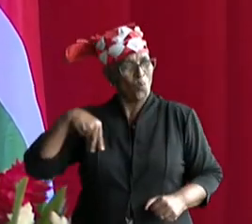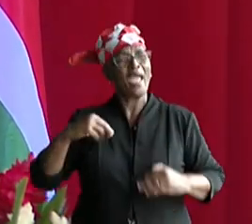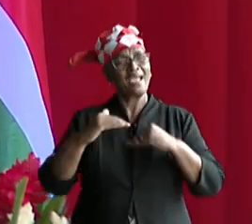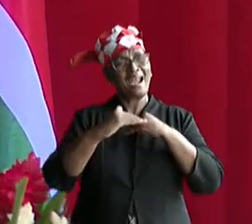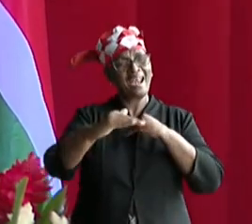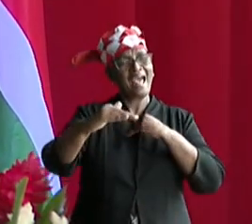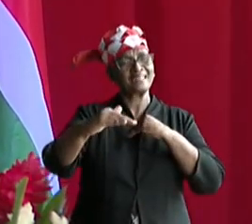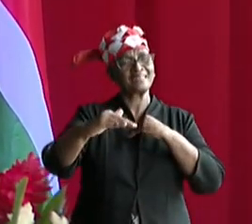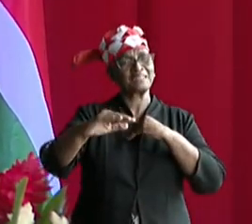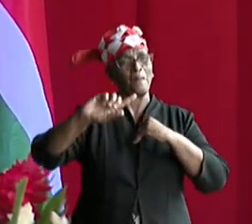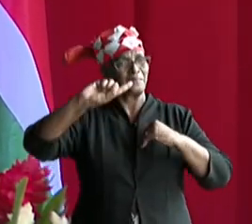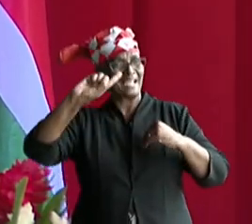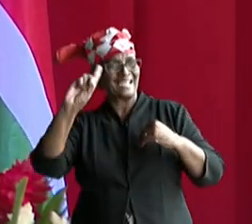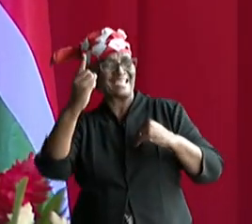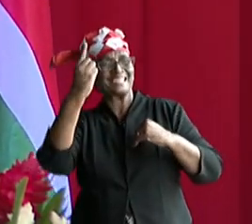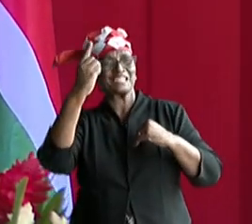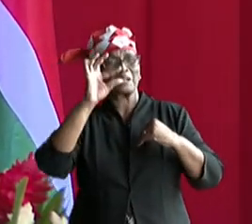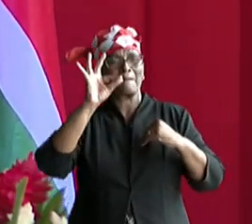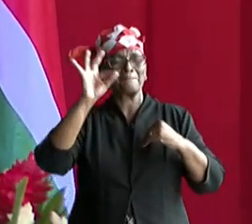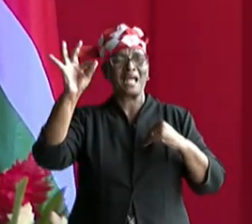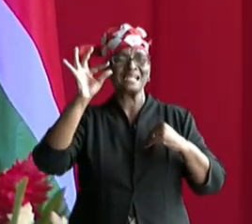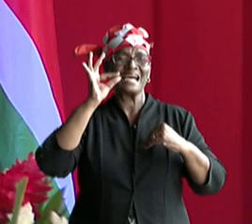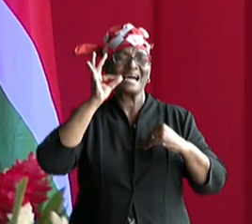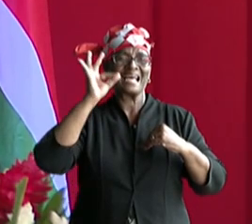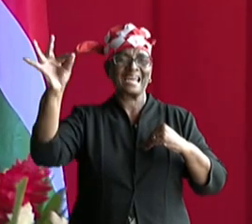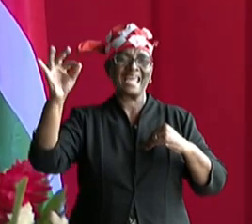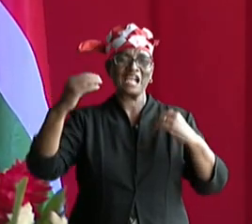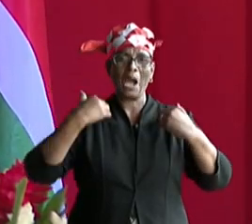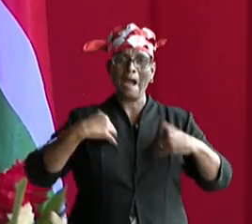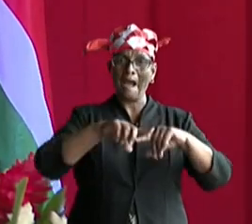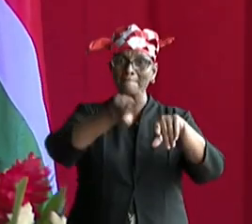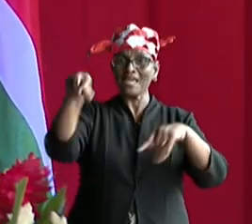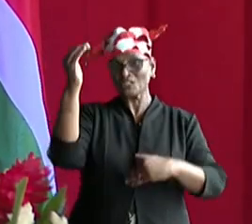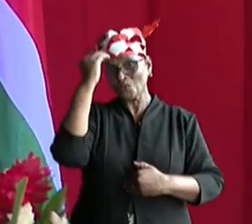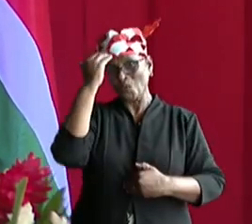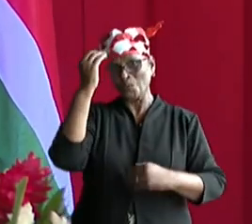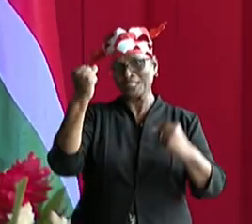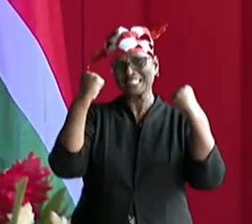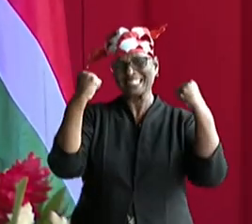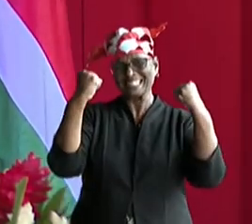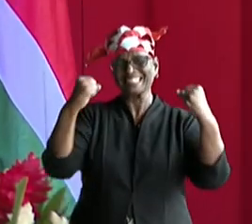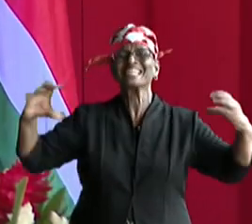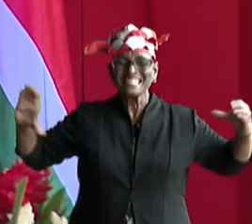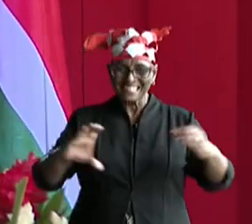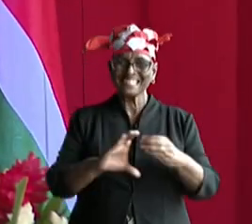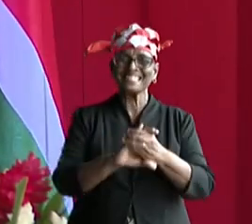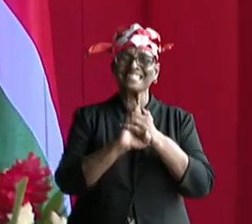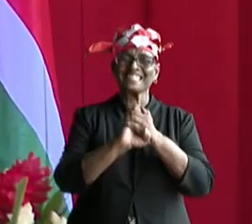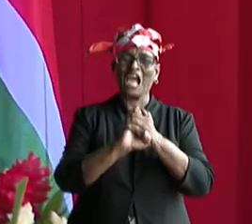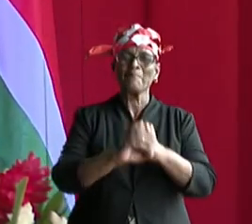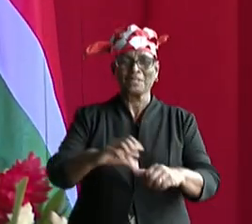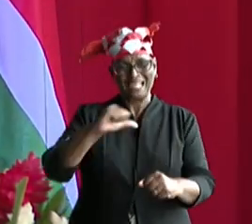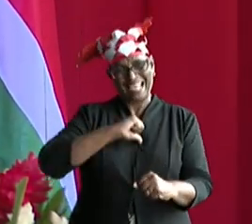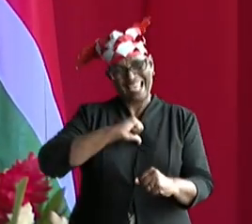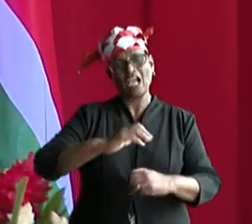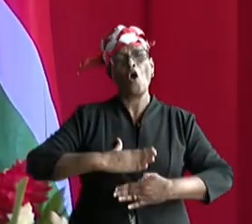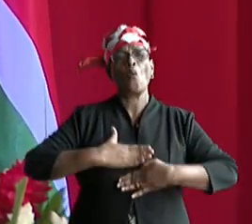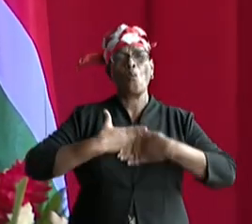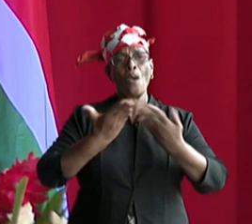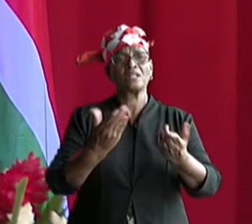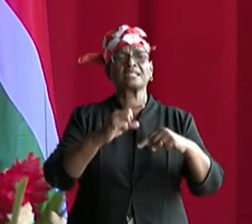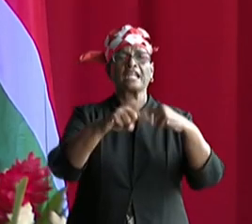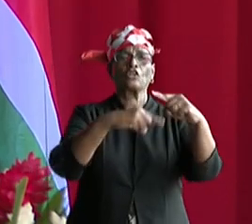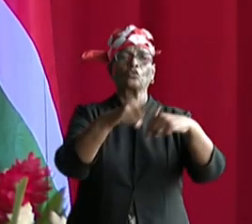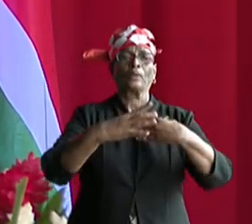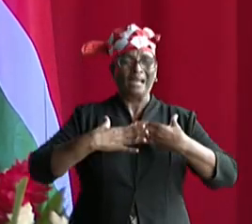dat primair rijk is aan mensen met een sterk besef om samen te voorzien in hun eigen welzijn en